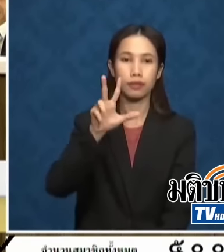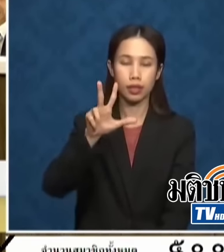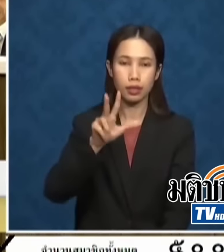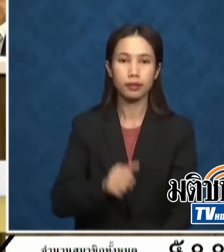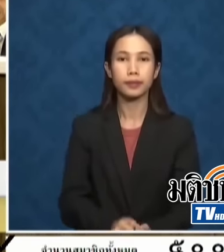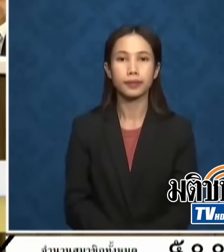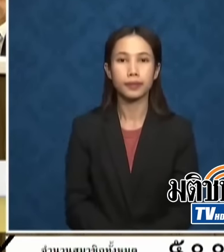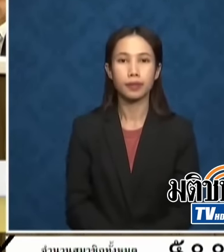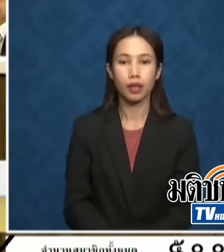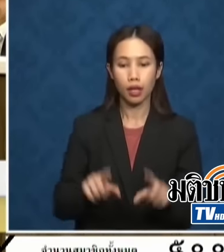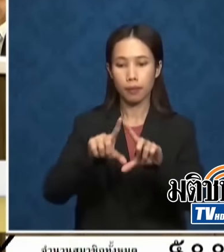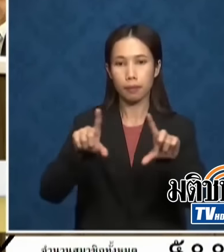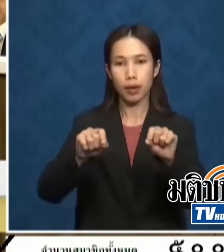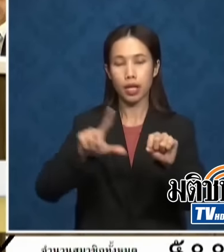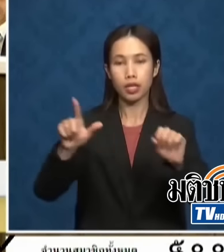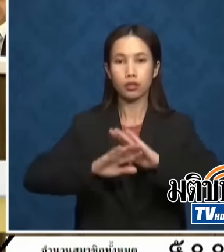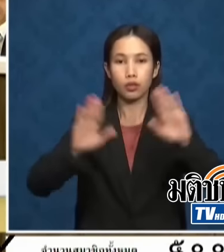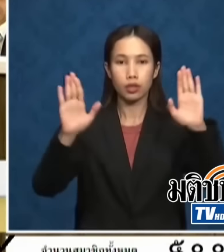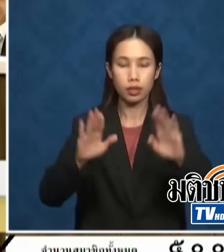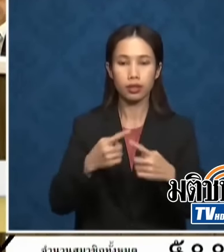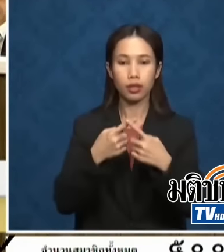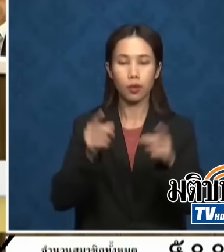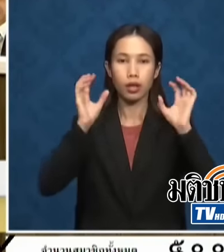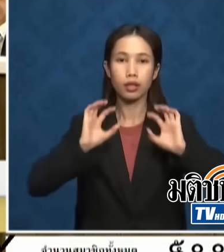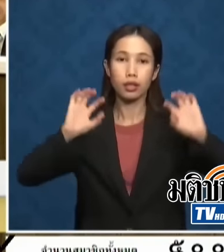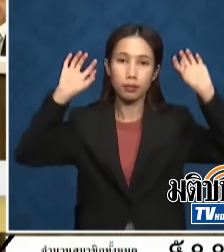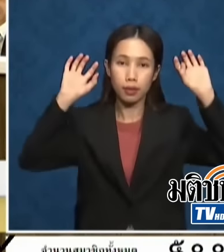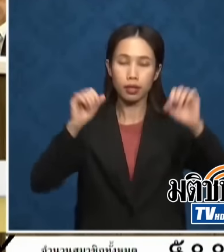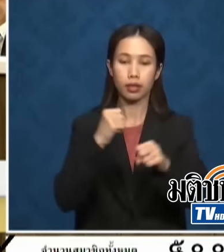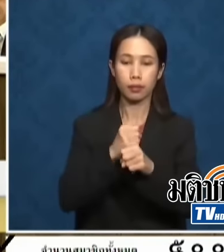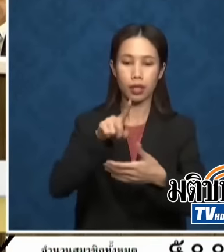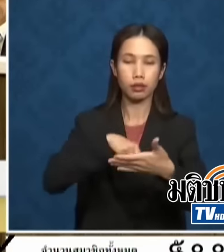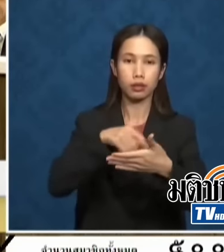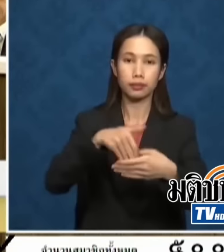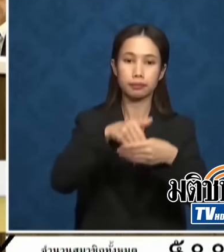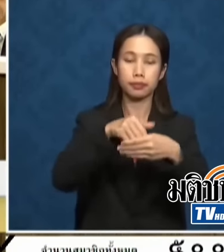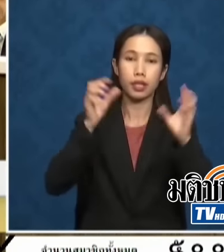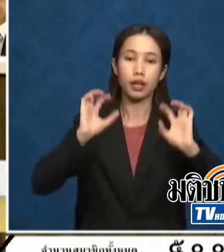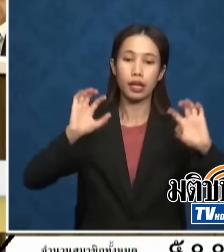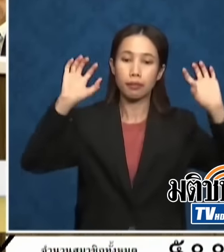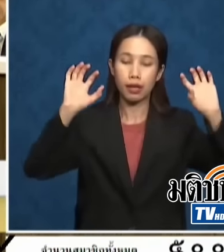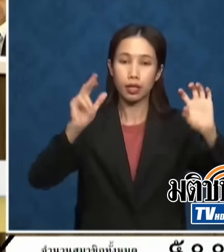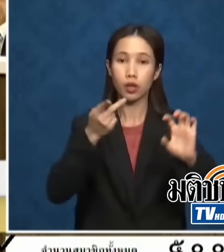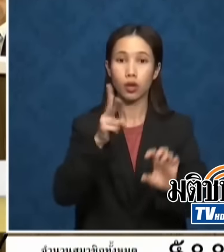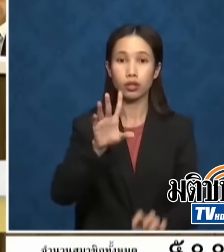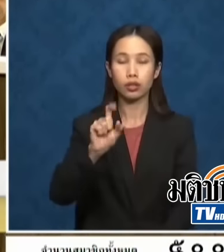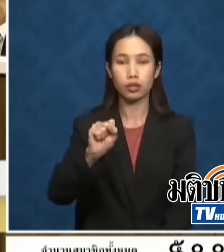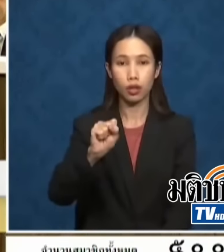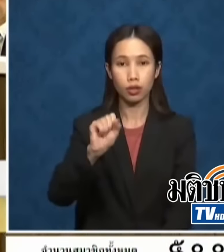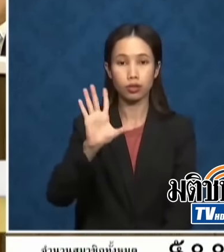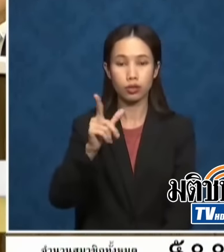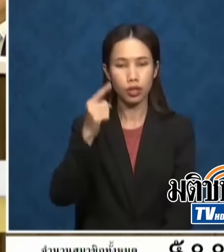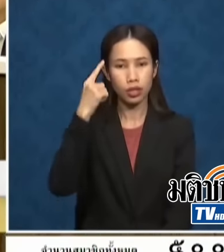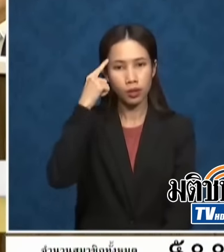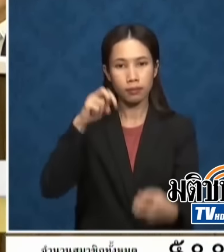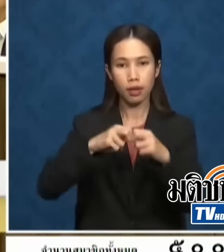ยแต่ผลงานของรัฐบาลที่ไม่มาจากการเลือกตั้งในครั้งนั้นแลกมากับความเสียหาย